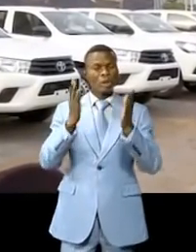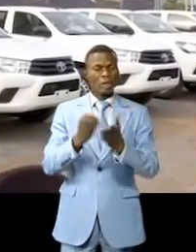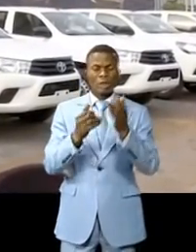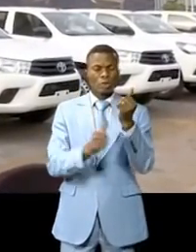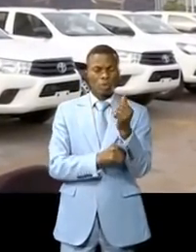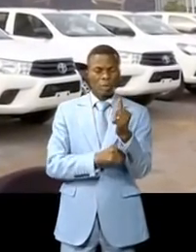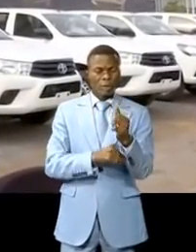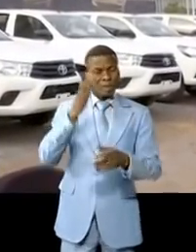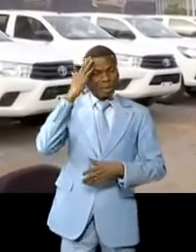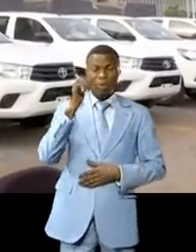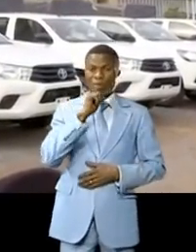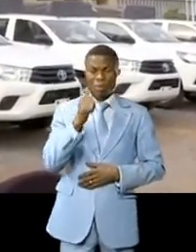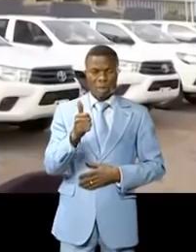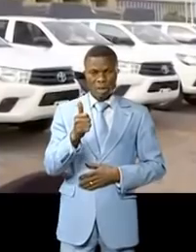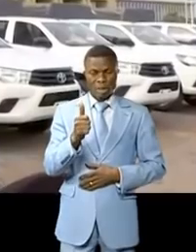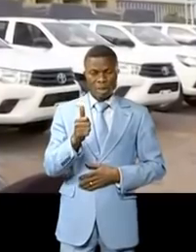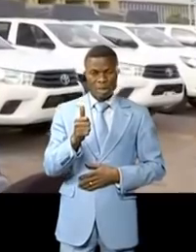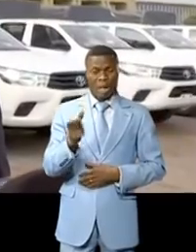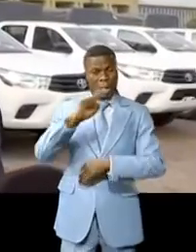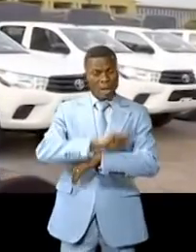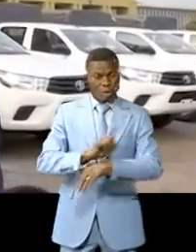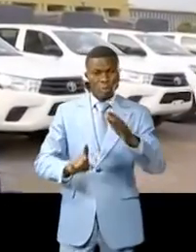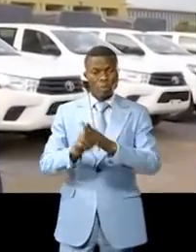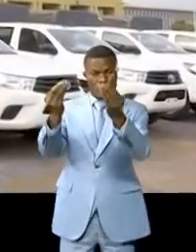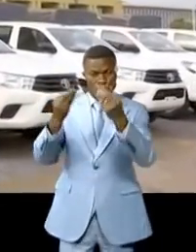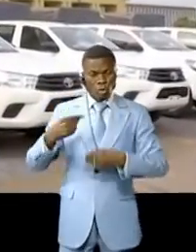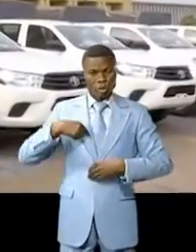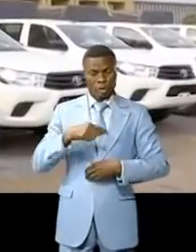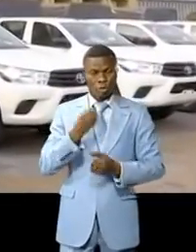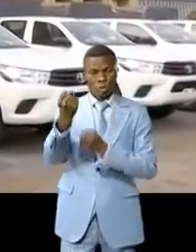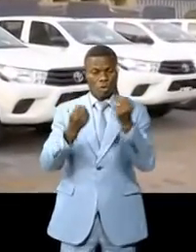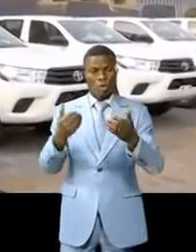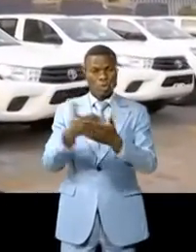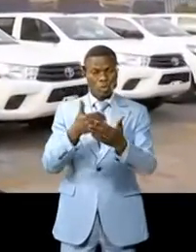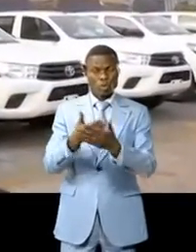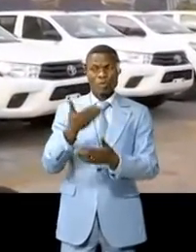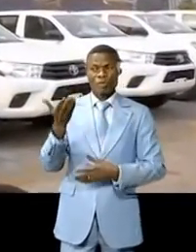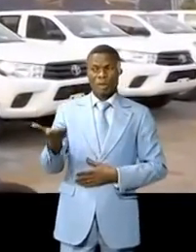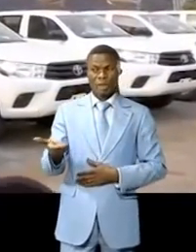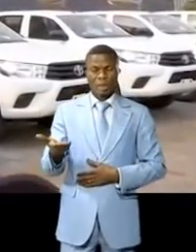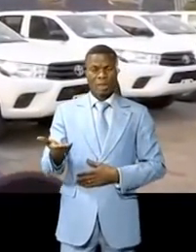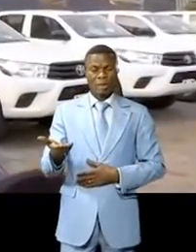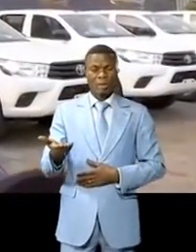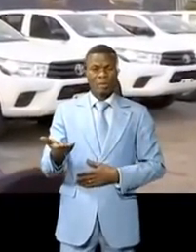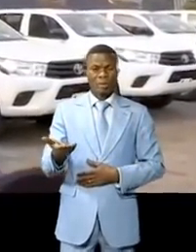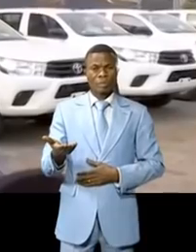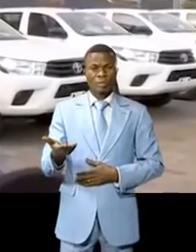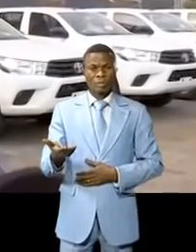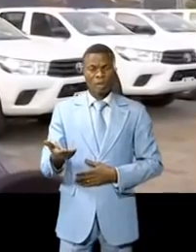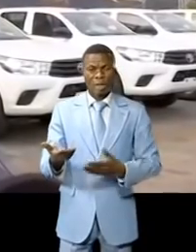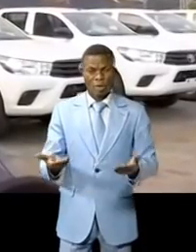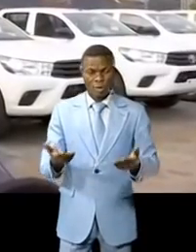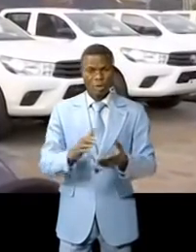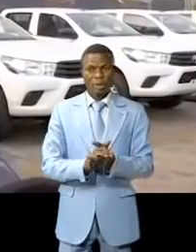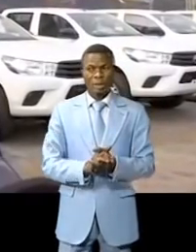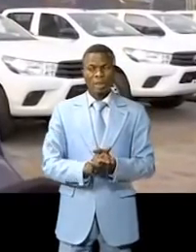rêvait pas qu'un jour l'aménagement du territoire puisse bénéficier de ce lieu de travail.